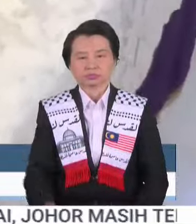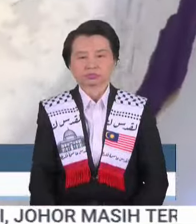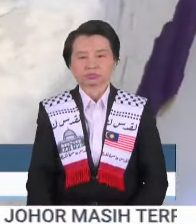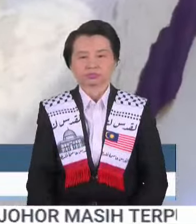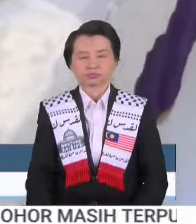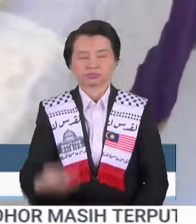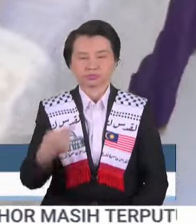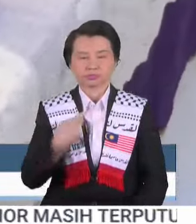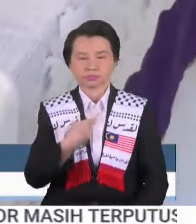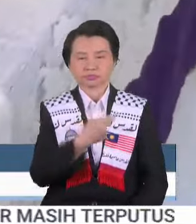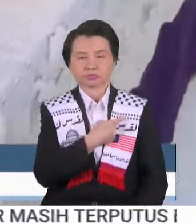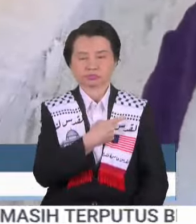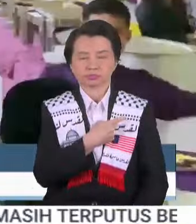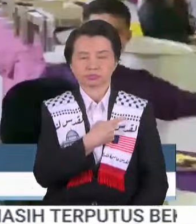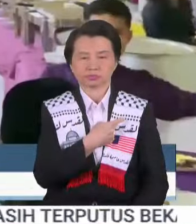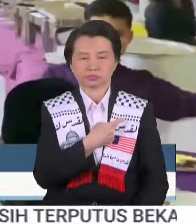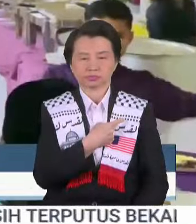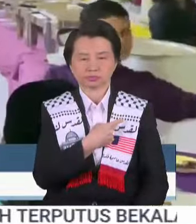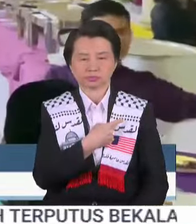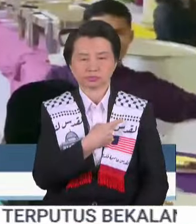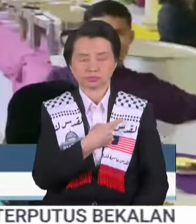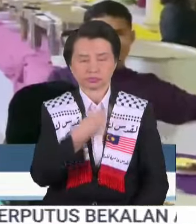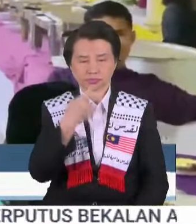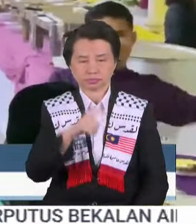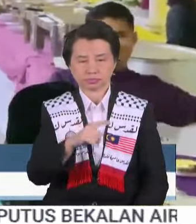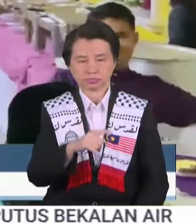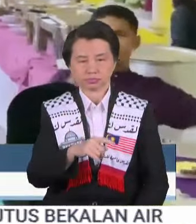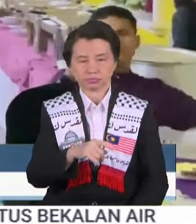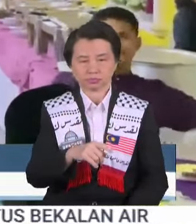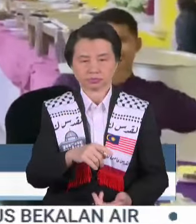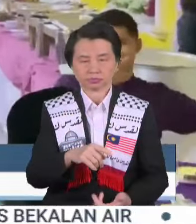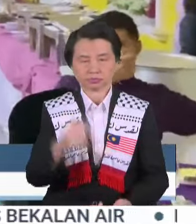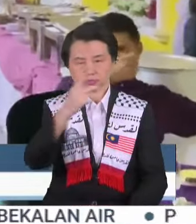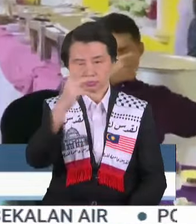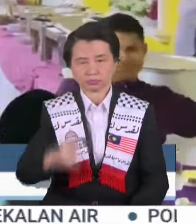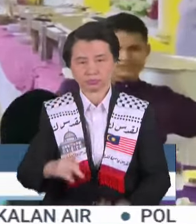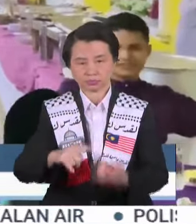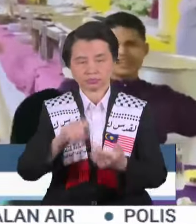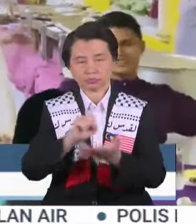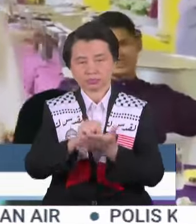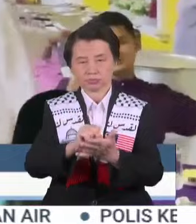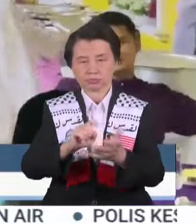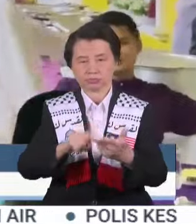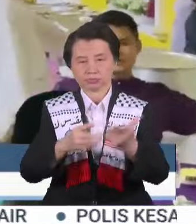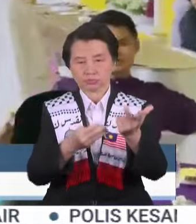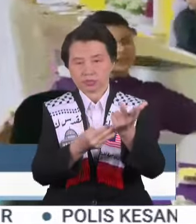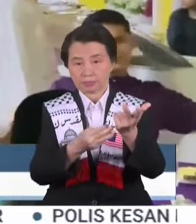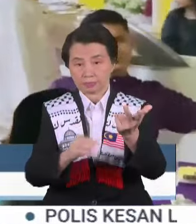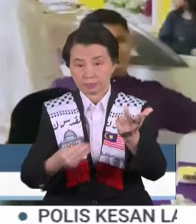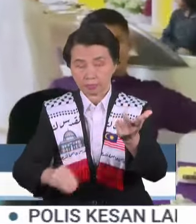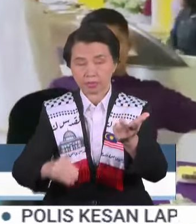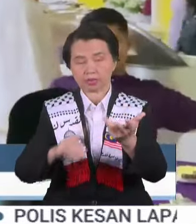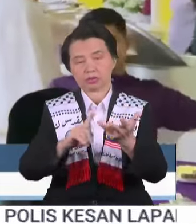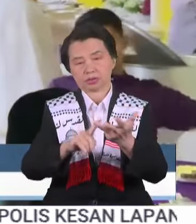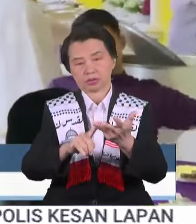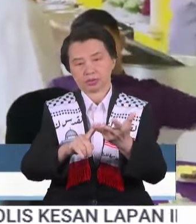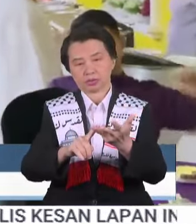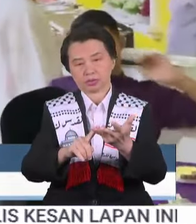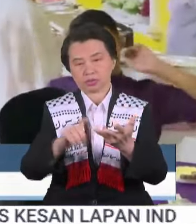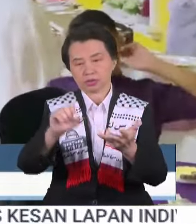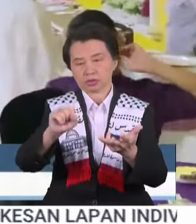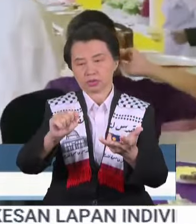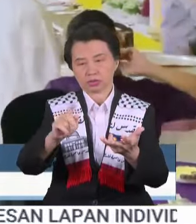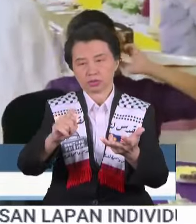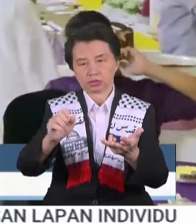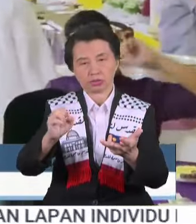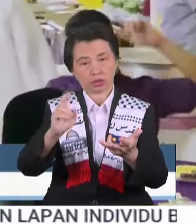kita di Sarawak lah, Kuching, baik di Kuching, di Sibo, di Miri, di negeri Sarawak tu,